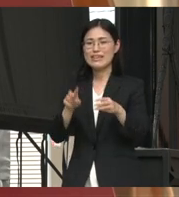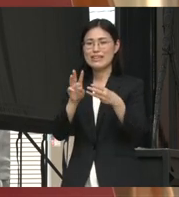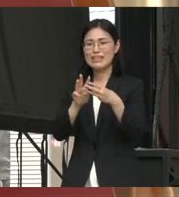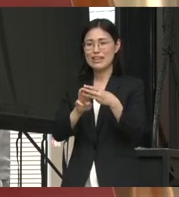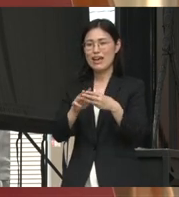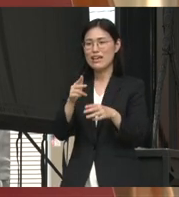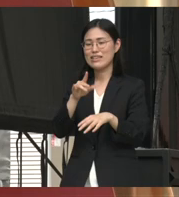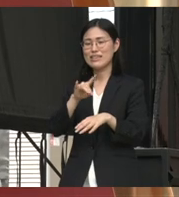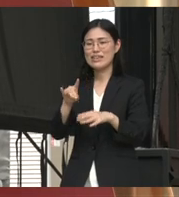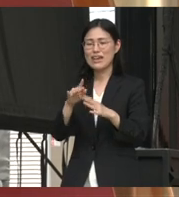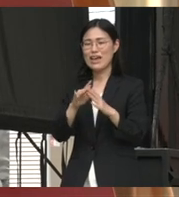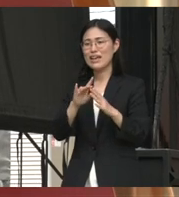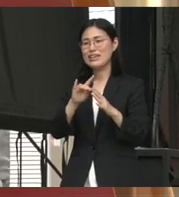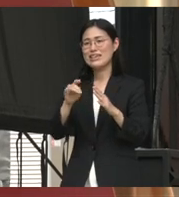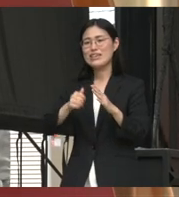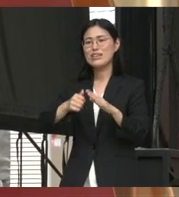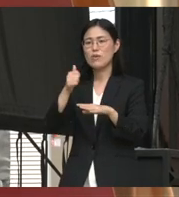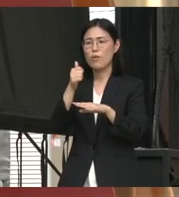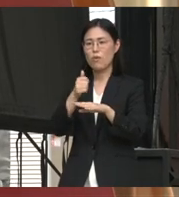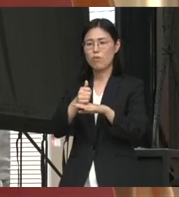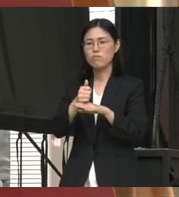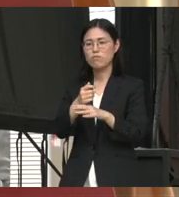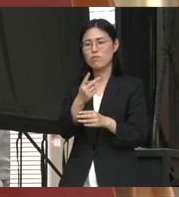会議長に登壇いただいております。